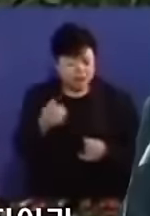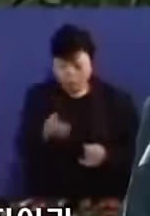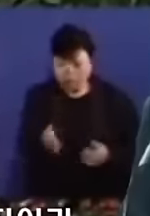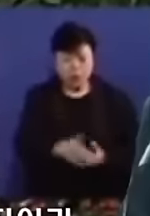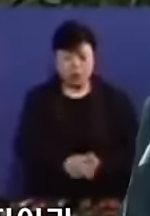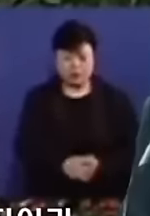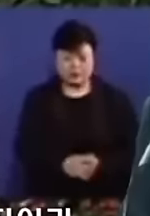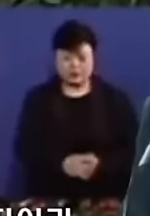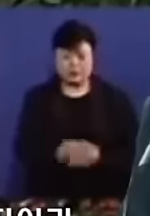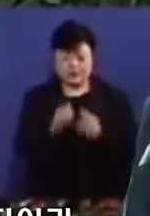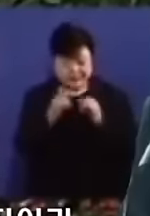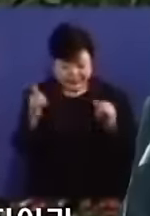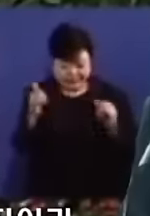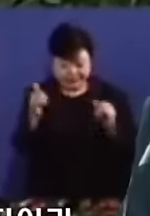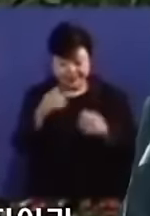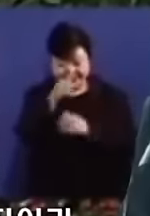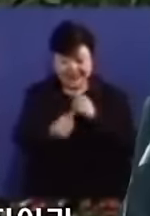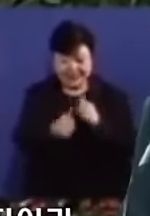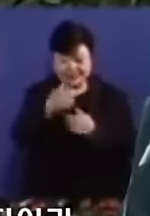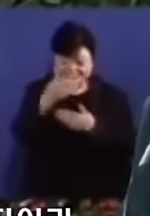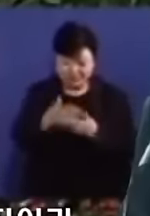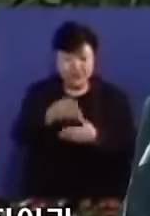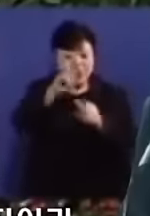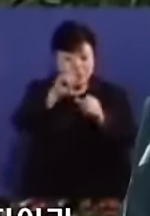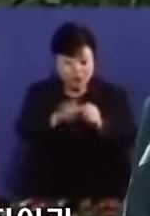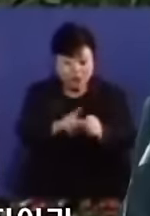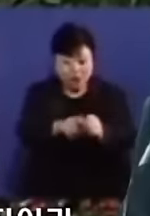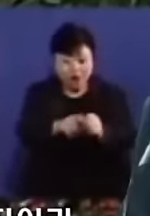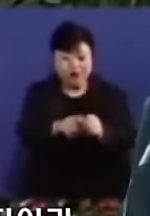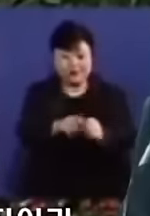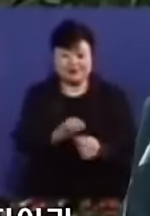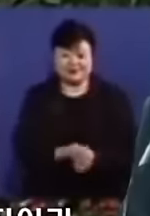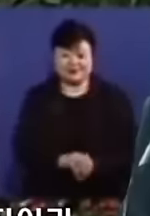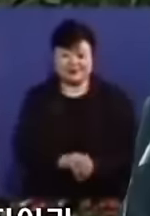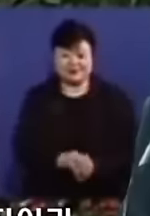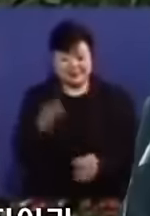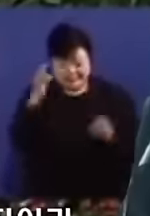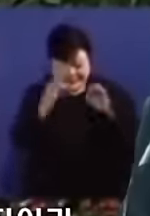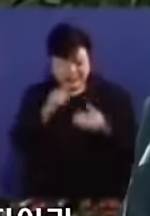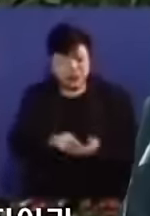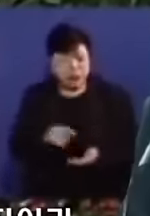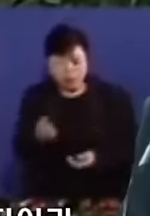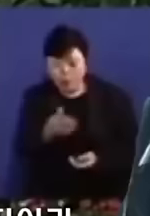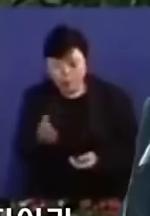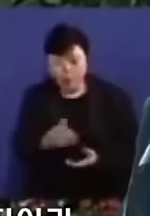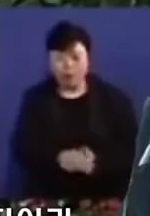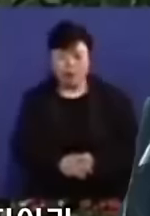없습니다. 사람들이 하나님이 주신 목적을 찾지 아니하고